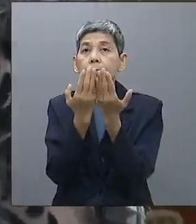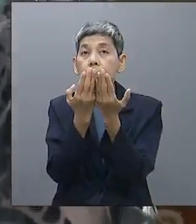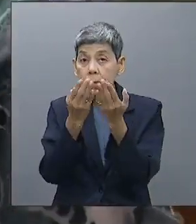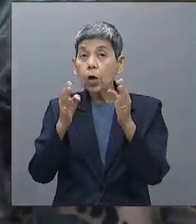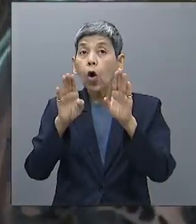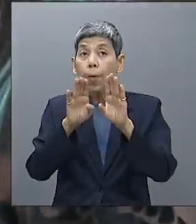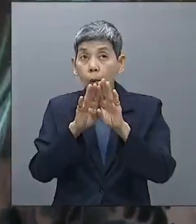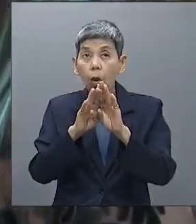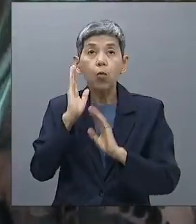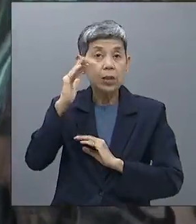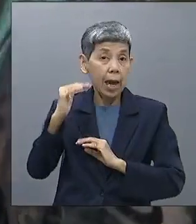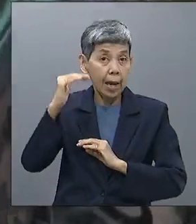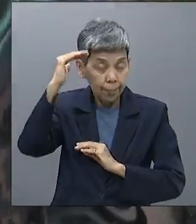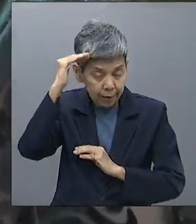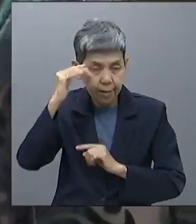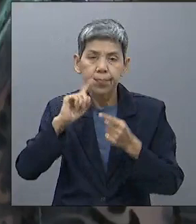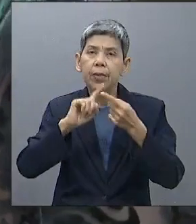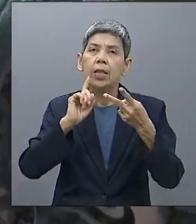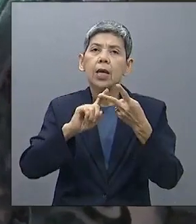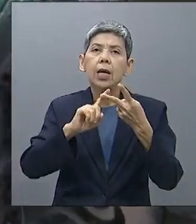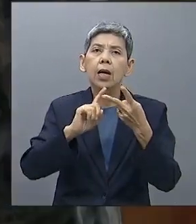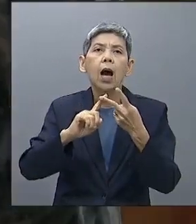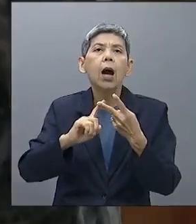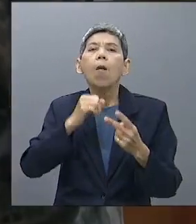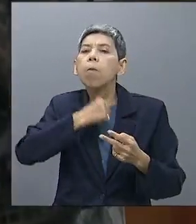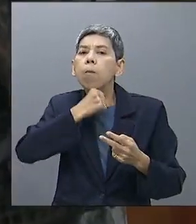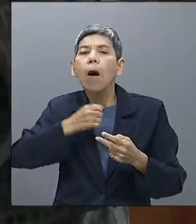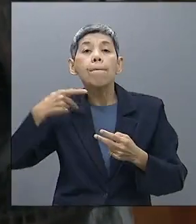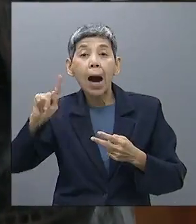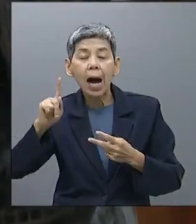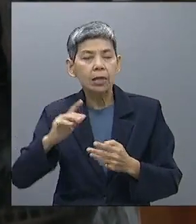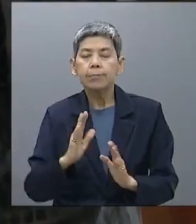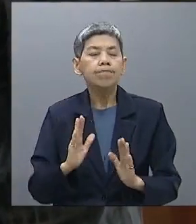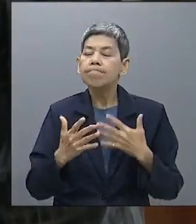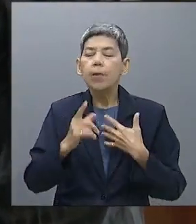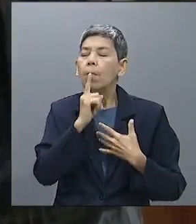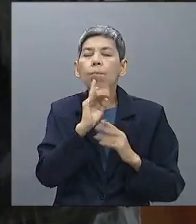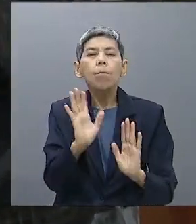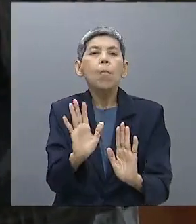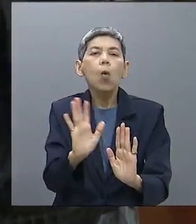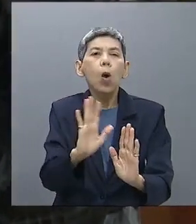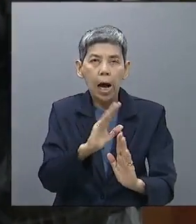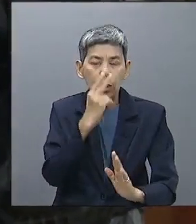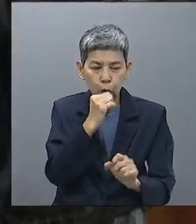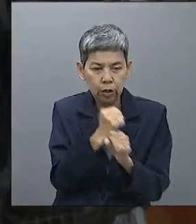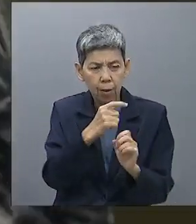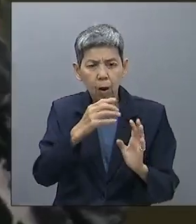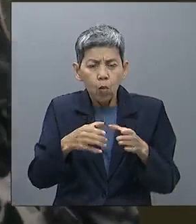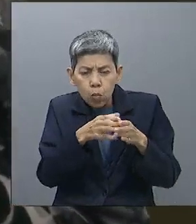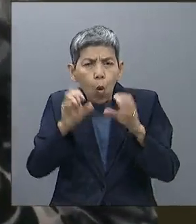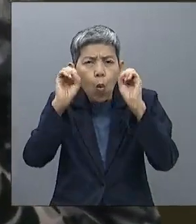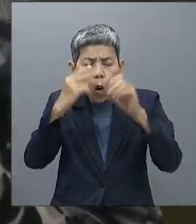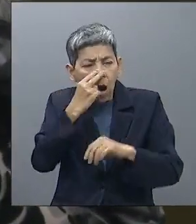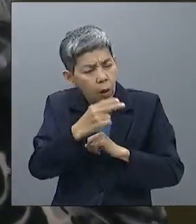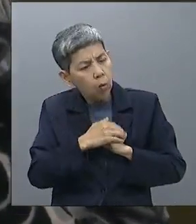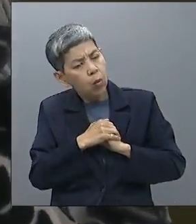นซ์ทั้งพี่ชายและนางแพรเมืองจารุพงษ์ที่เป็นป้าของน้องเบนซ์ยืนยันว่าไม่ติดใจนะคะแล้วก็เห็นการกระทำของทีมดับเพลิงแล้ว